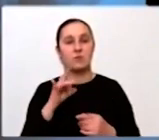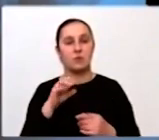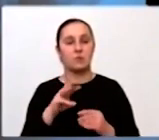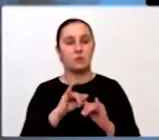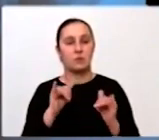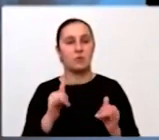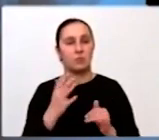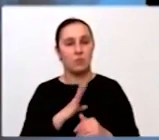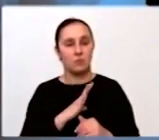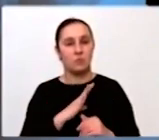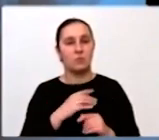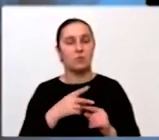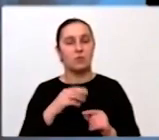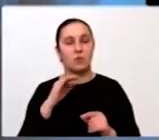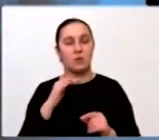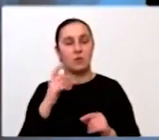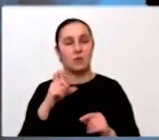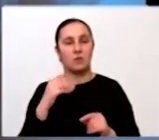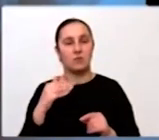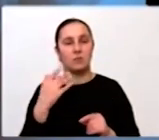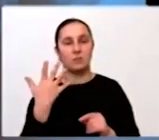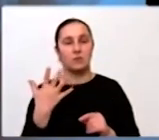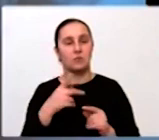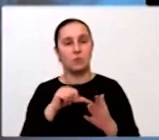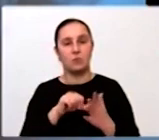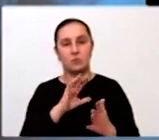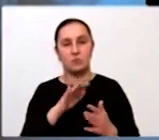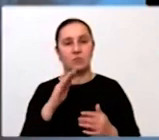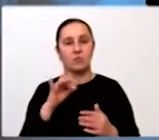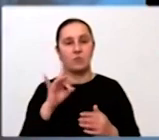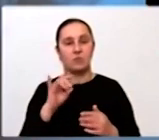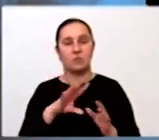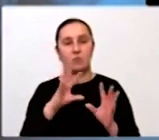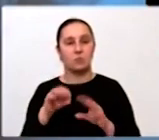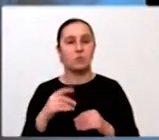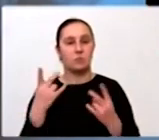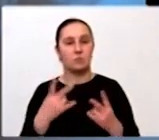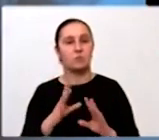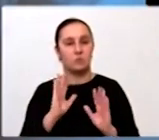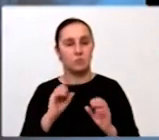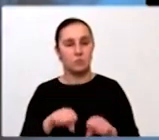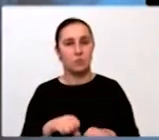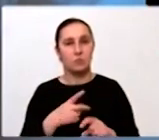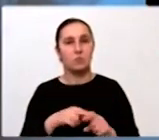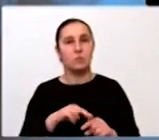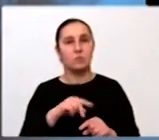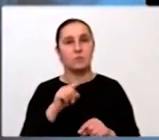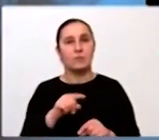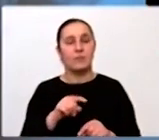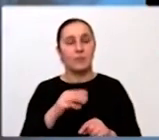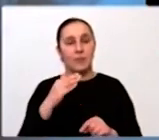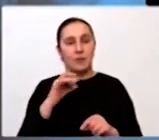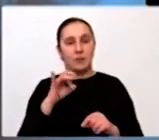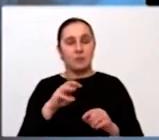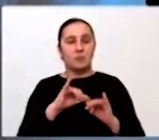yaratib oldik. Demak, F5 ni bosmasdan ham, demak, framega o'tib olishimiz mumkin. Demak,